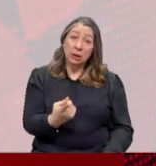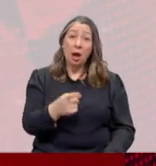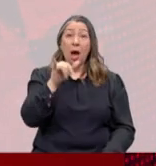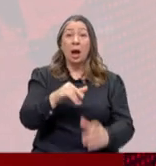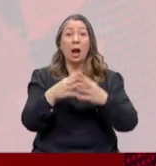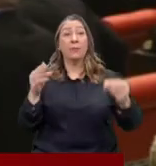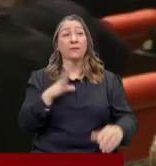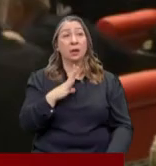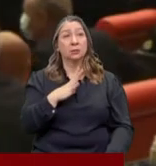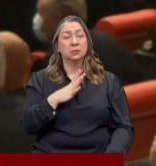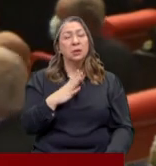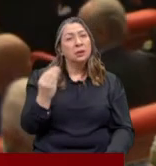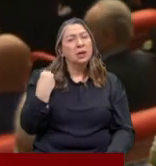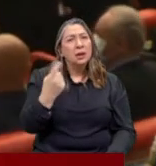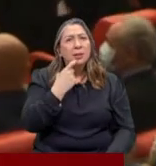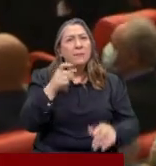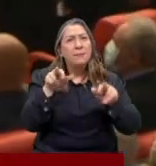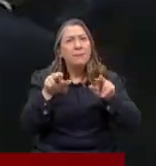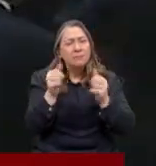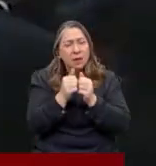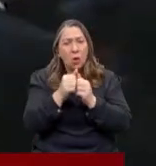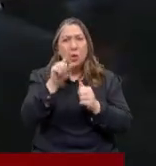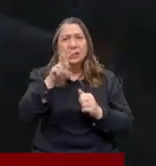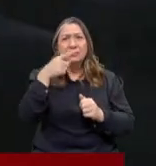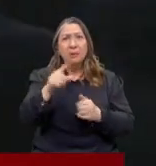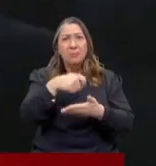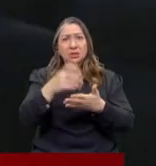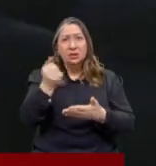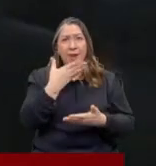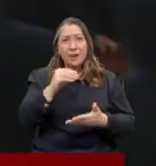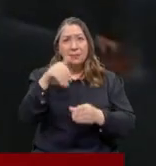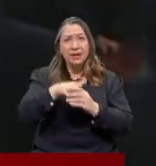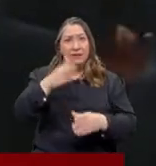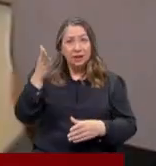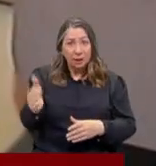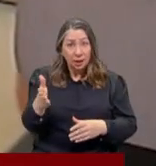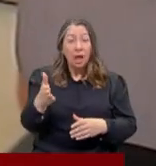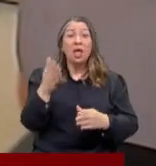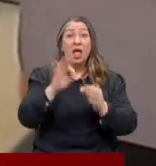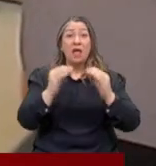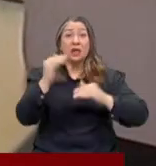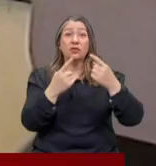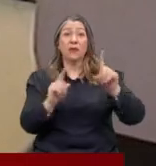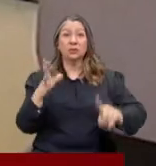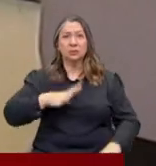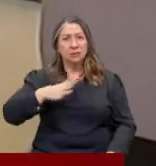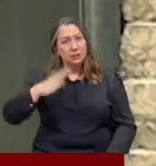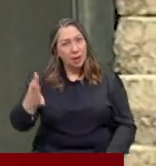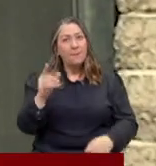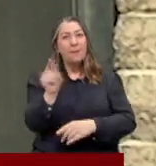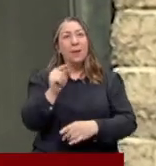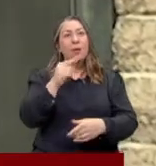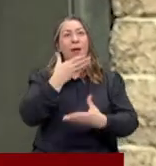hak kaybı var. Yeni yılla birlikte 18.135 lira maaş alacak emekli milletvekilleri de enflasyon farkı istedi.